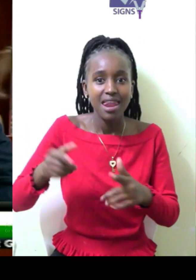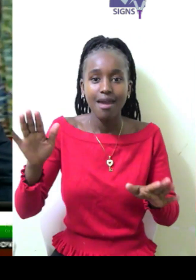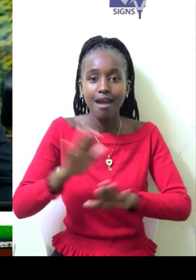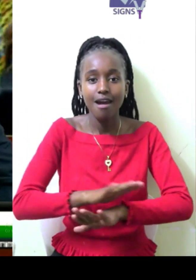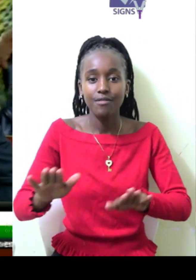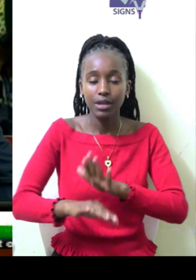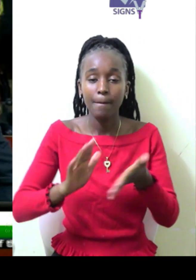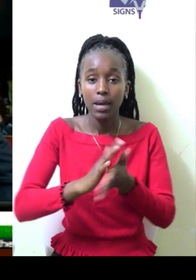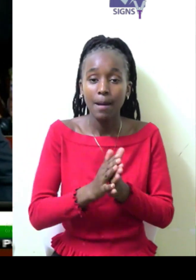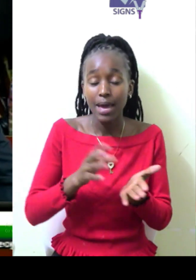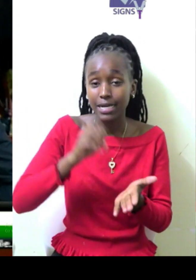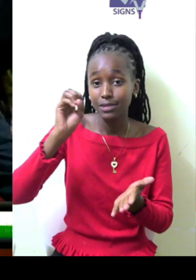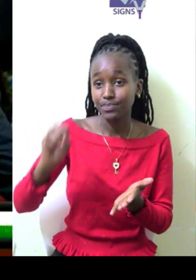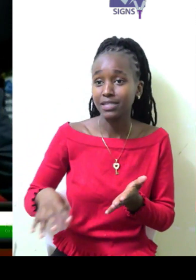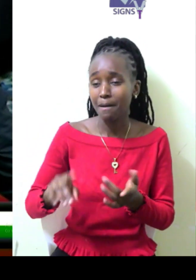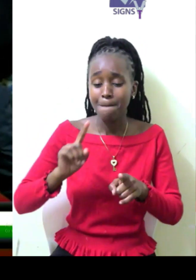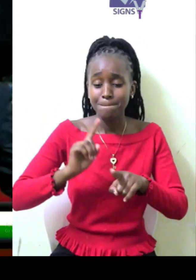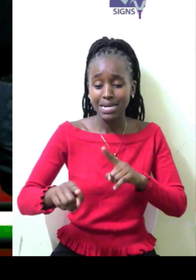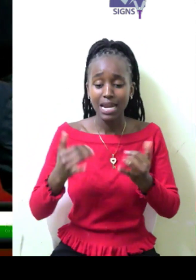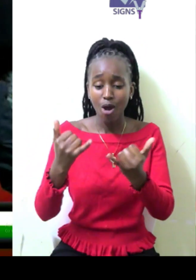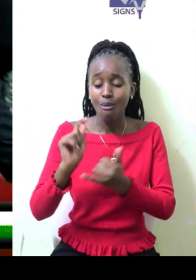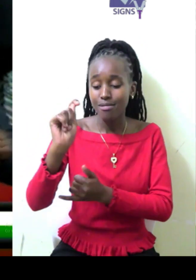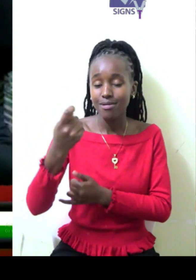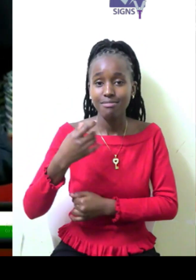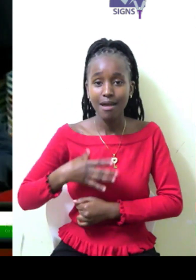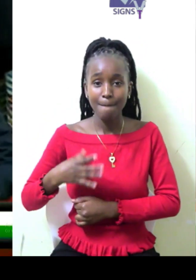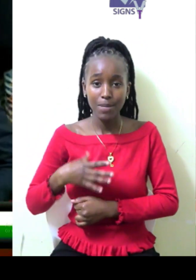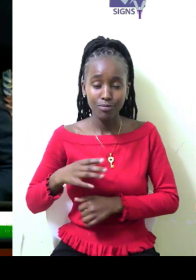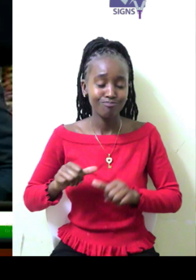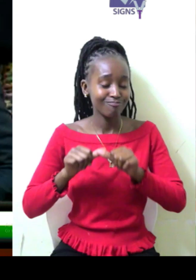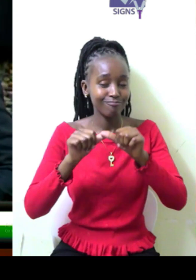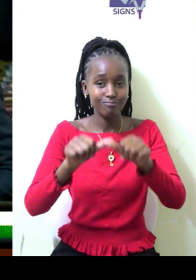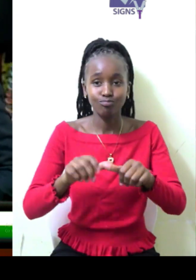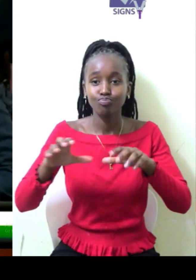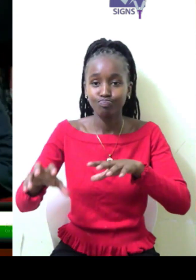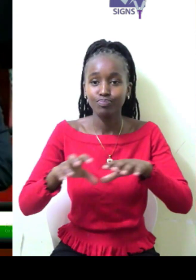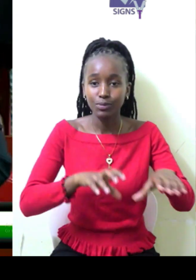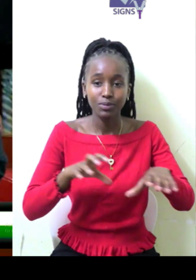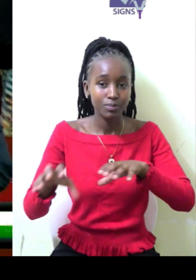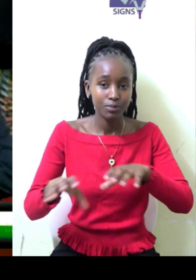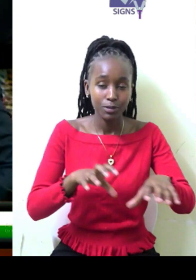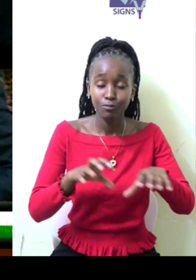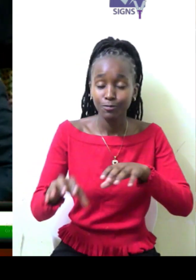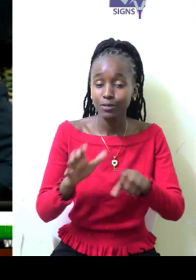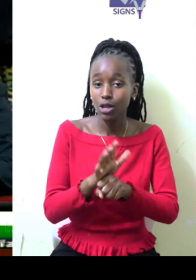na anayeumia zaidi ni yule ambaye alikuwa akiongelewa: mama